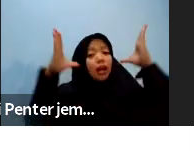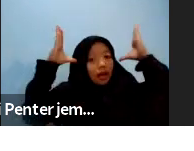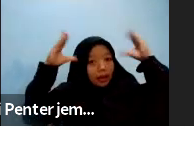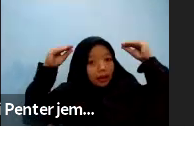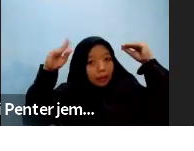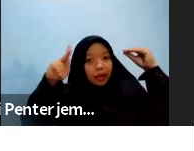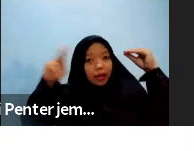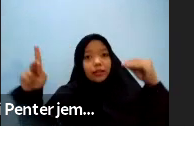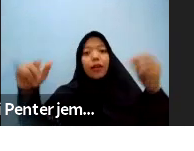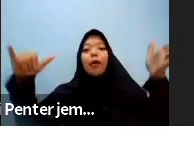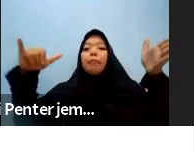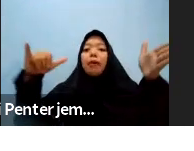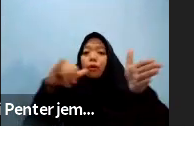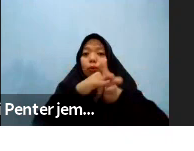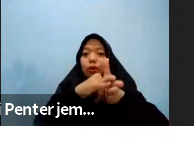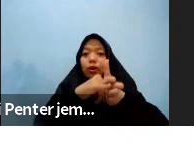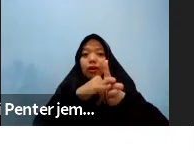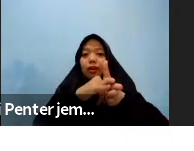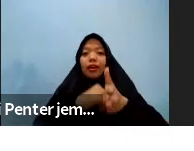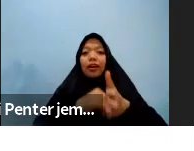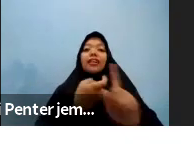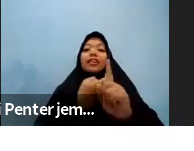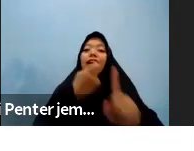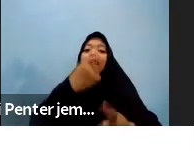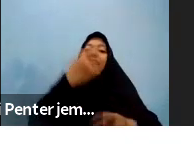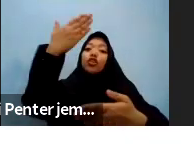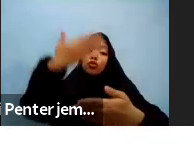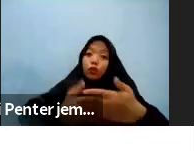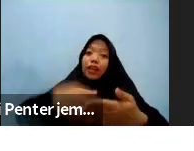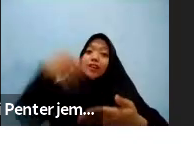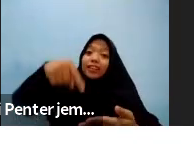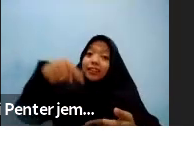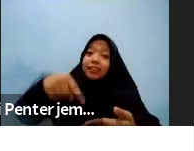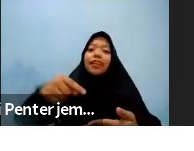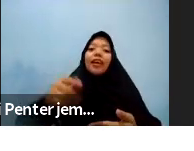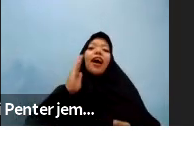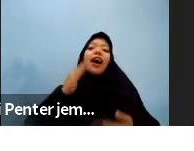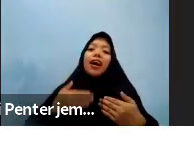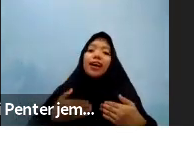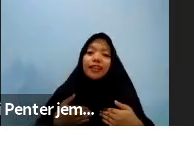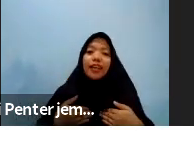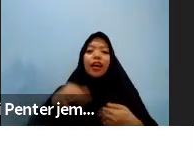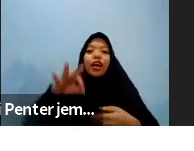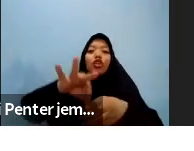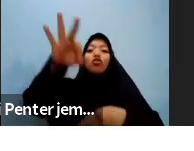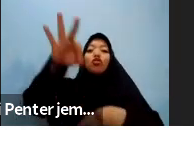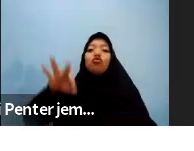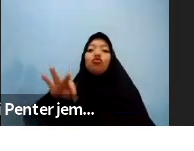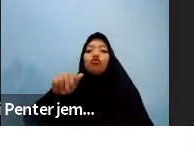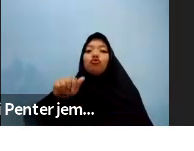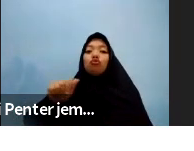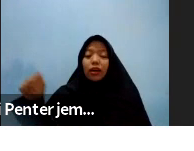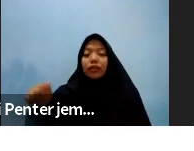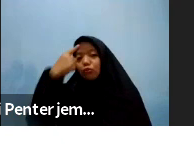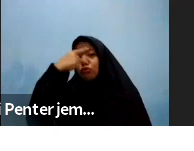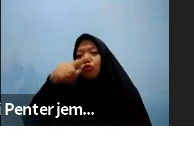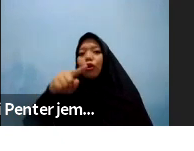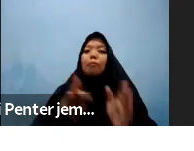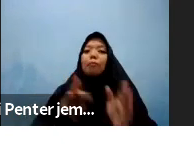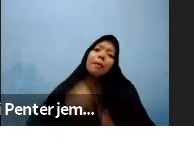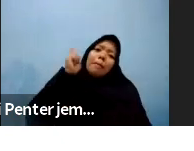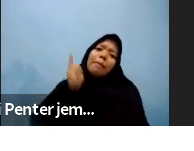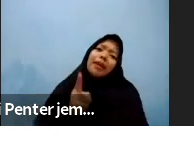dari dari surat edaran yang diberikan ini ada tujuan-tujuan pembelajaran dari rumah ini memastikan